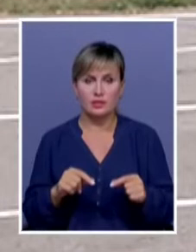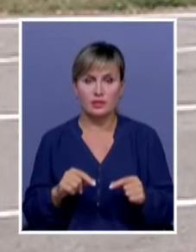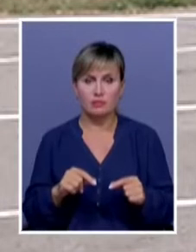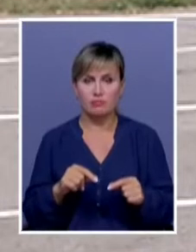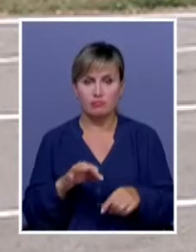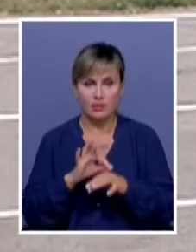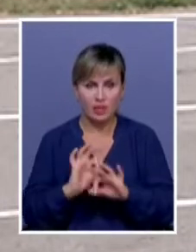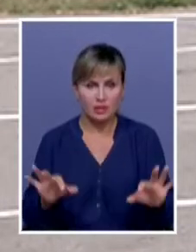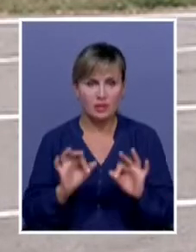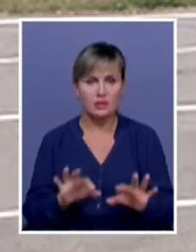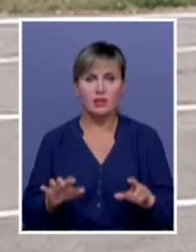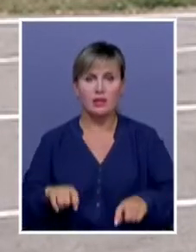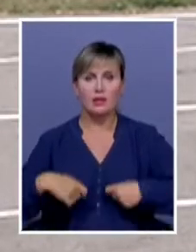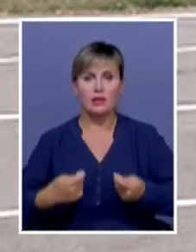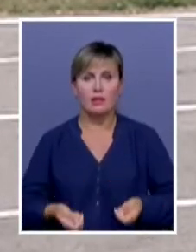них